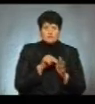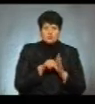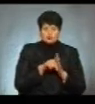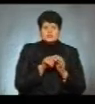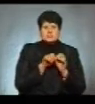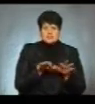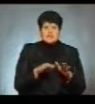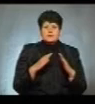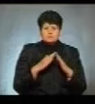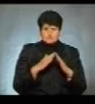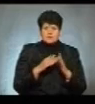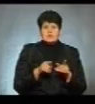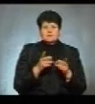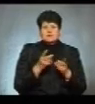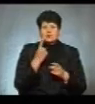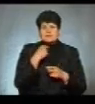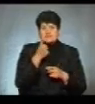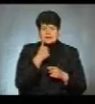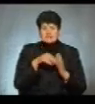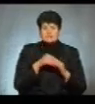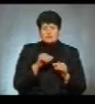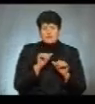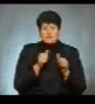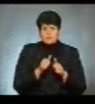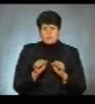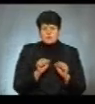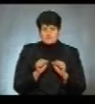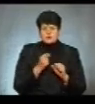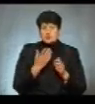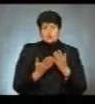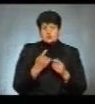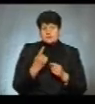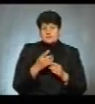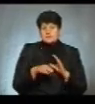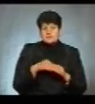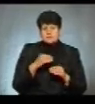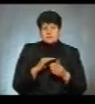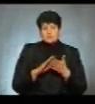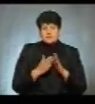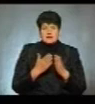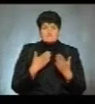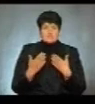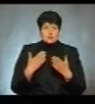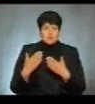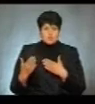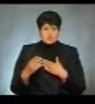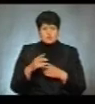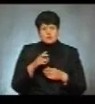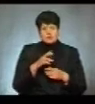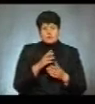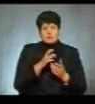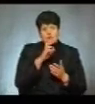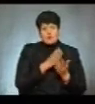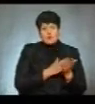будинкових мереж, але нам дається рік для вибору форми управління. Якщо ми не виберемо форму договірних відносин по комунальних